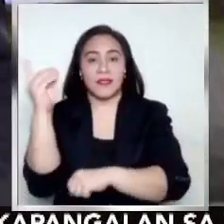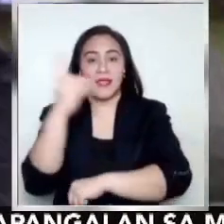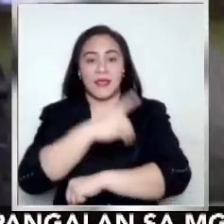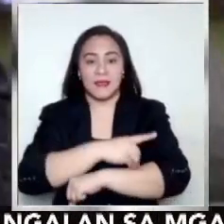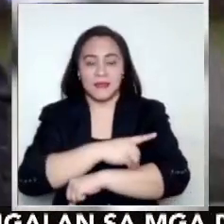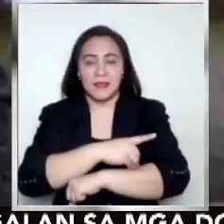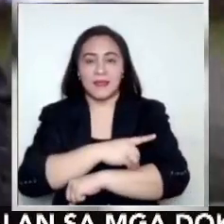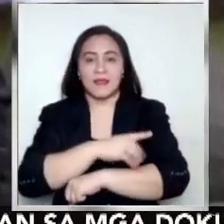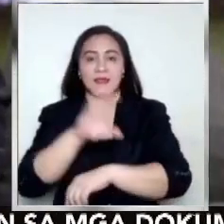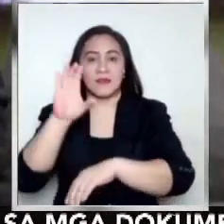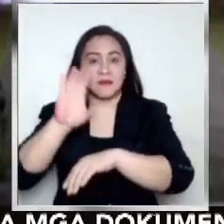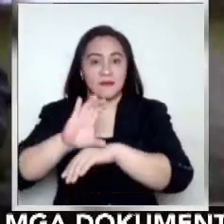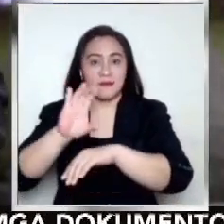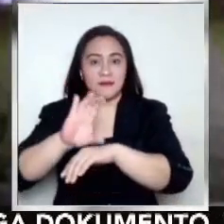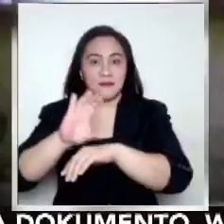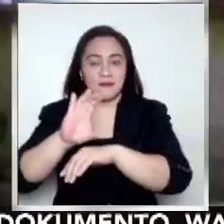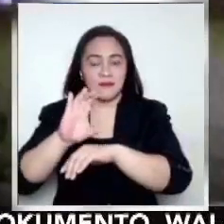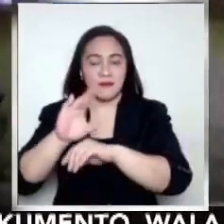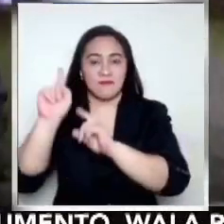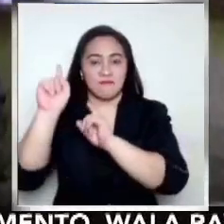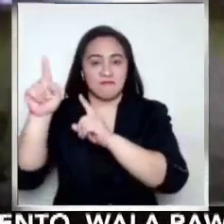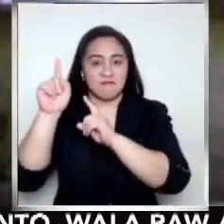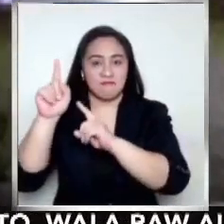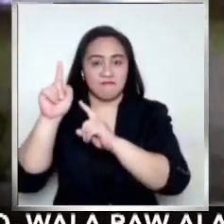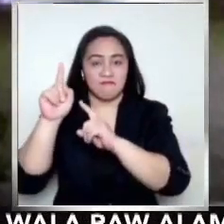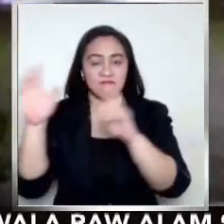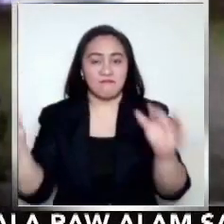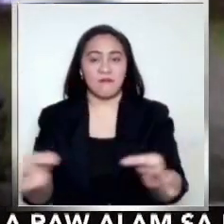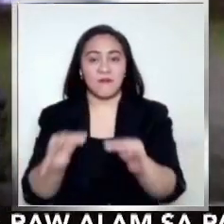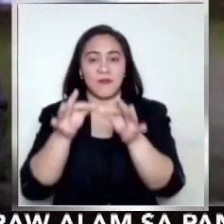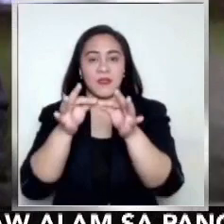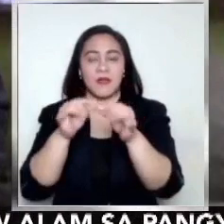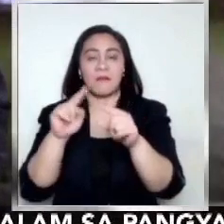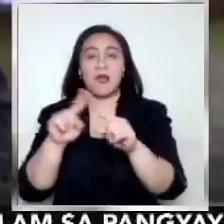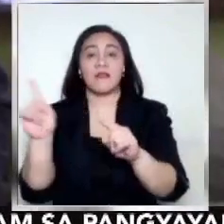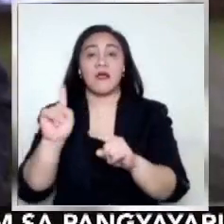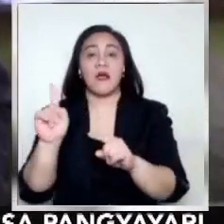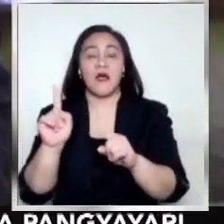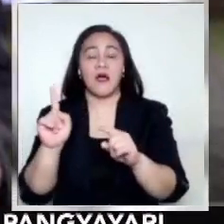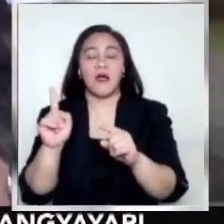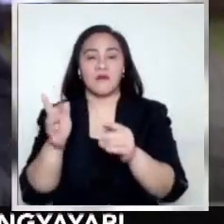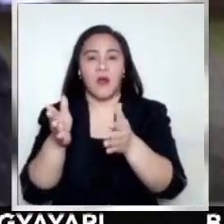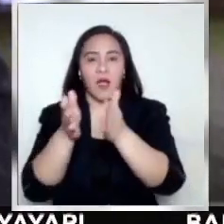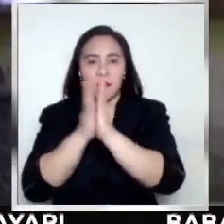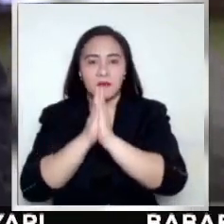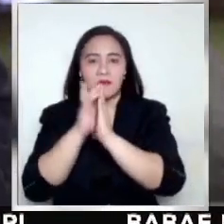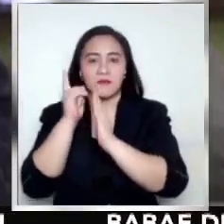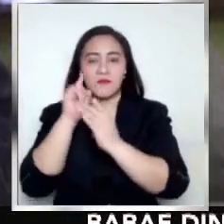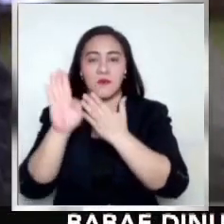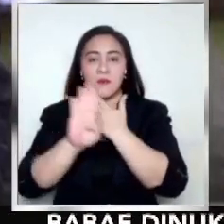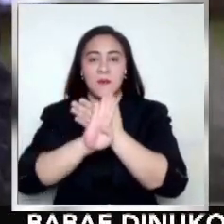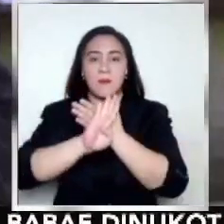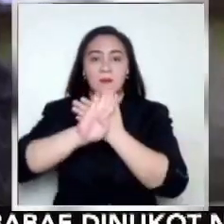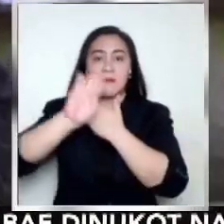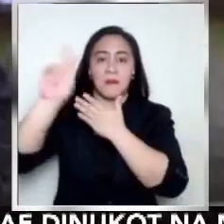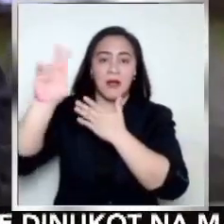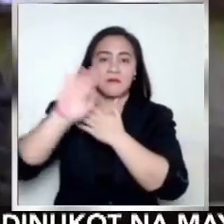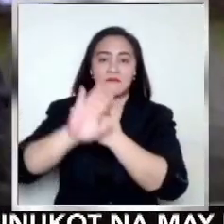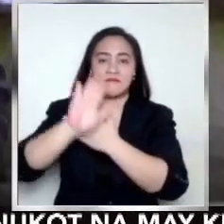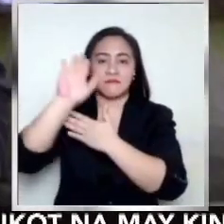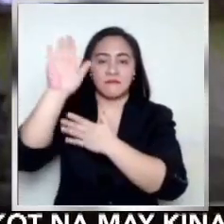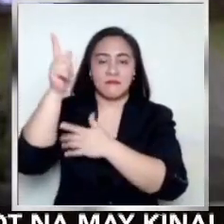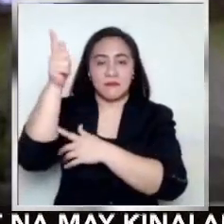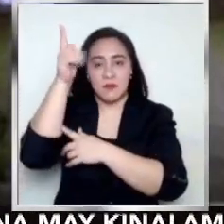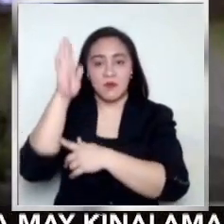higit daw dito ang pasasalamat at ang pagnanais na maibalik sa Panginoon ang kanyang biyaya na layon daw ng marami sa mga